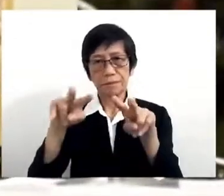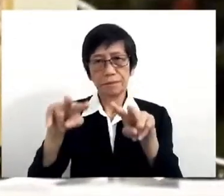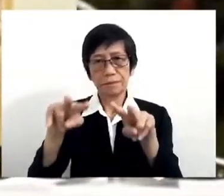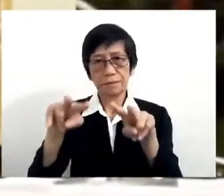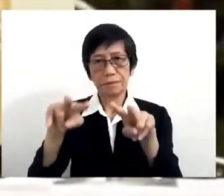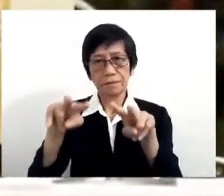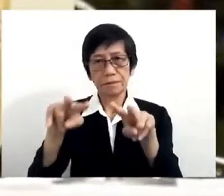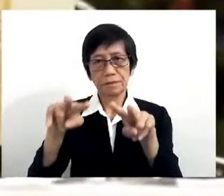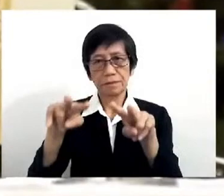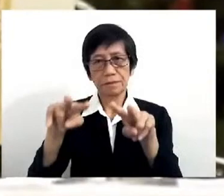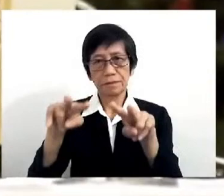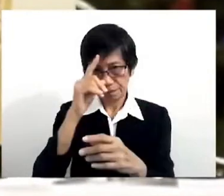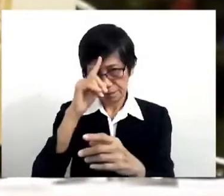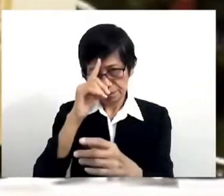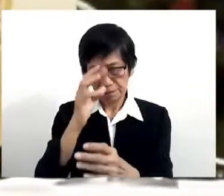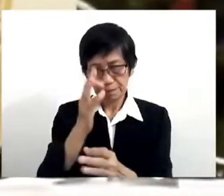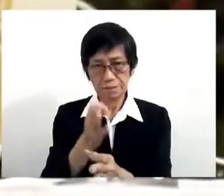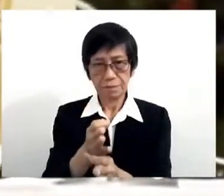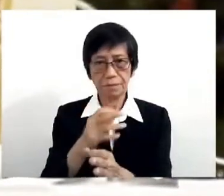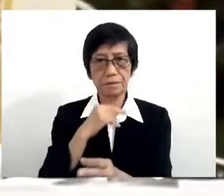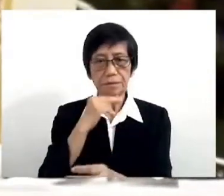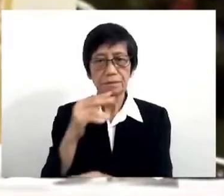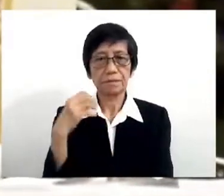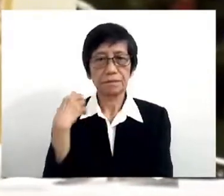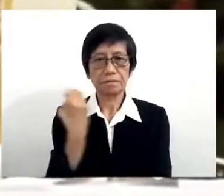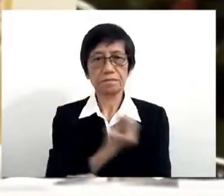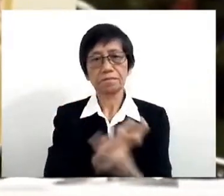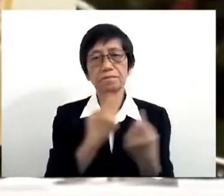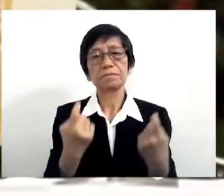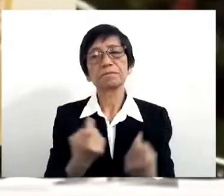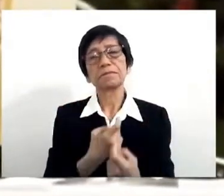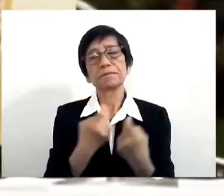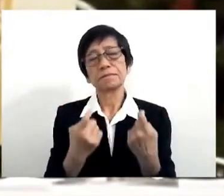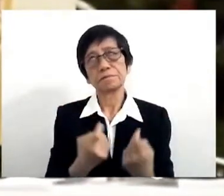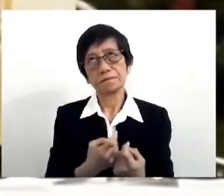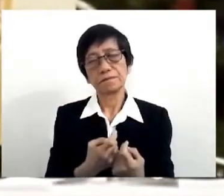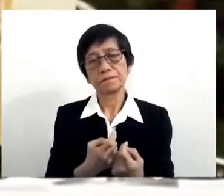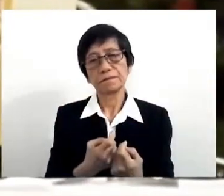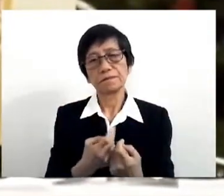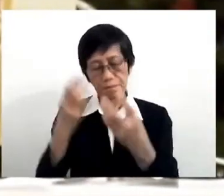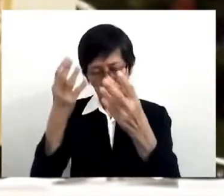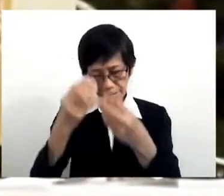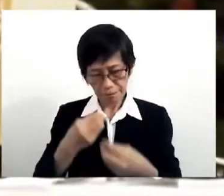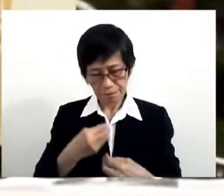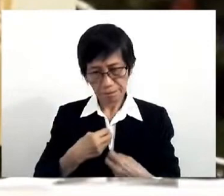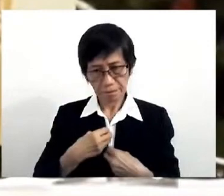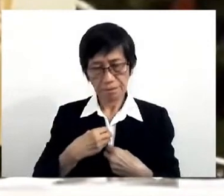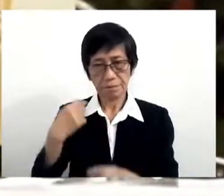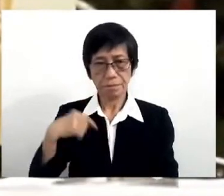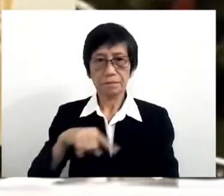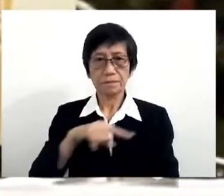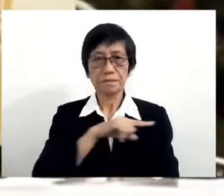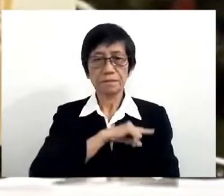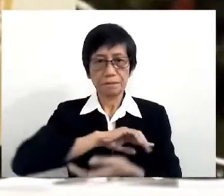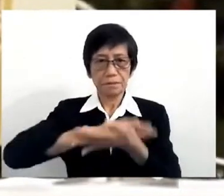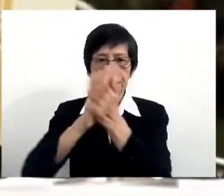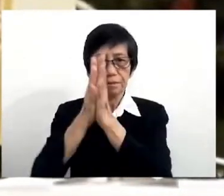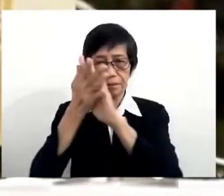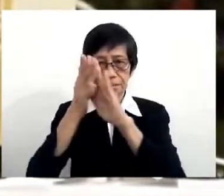pananampalataya at huwag ang aming mga pagkakasala. Pagkalooban mo kami ng kapayapaan at